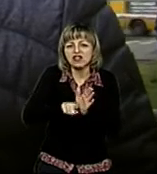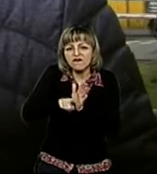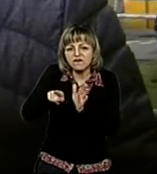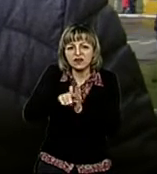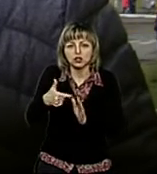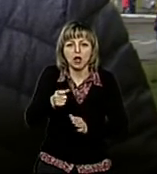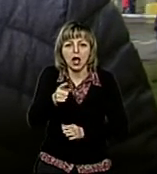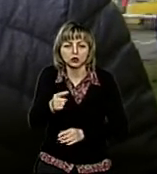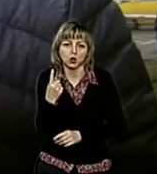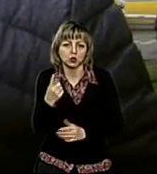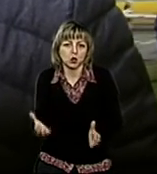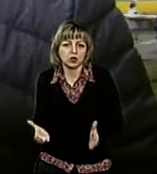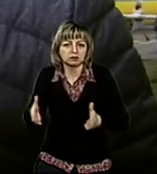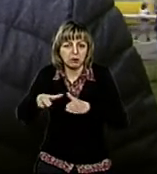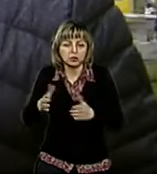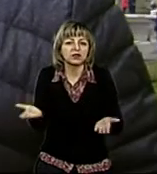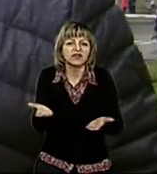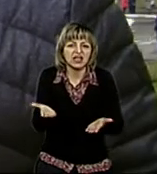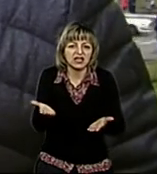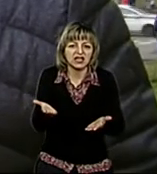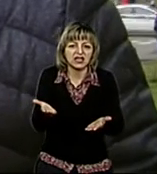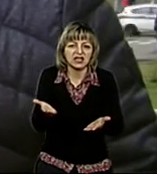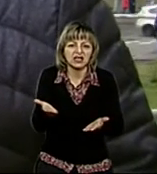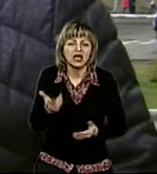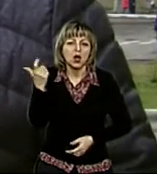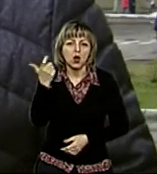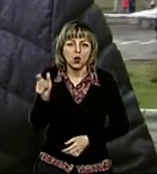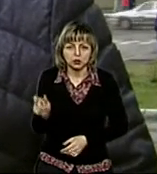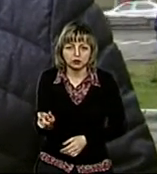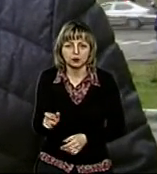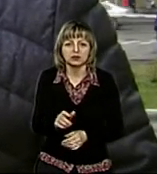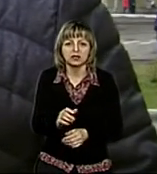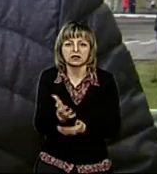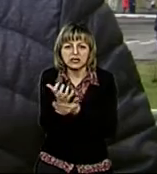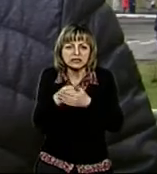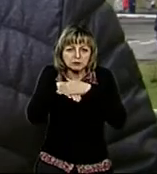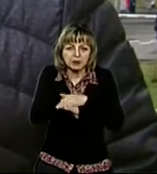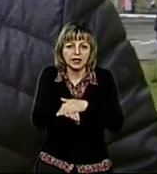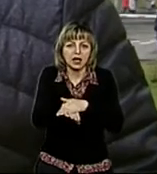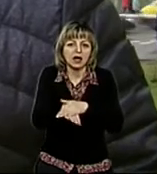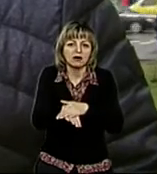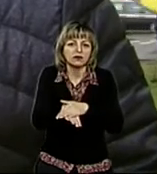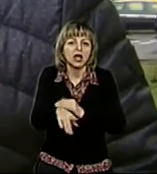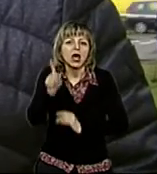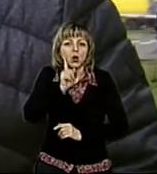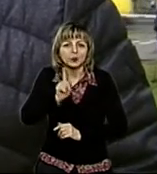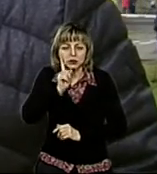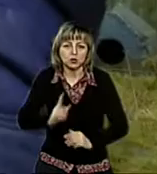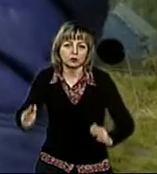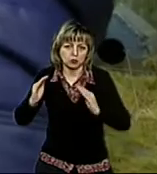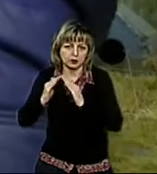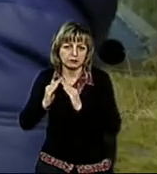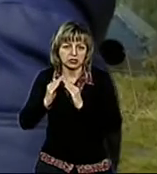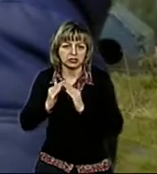із одного із балонів, котрий господар зберігав у підсобному